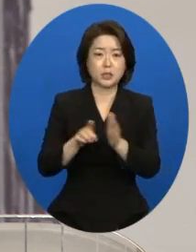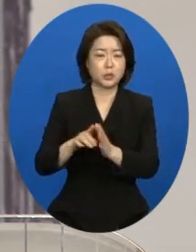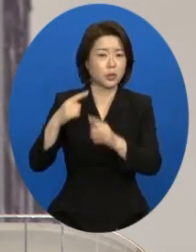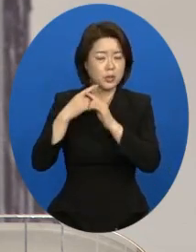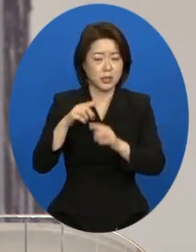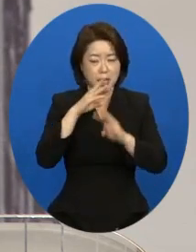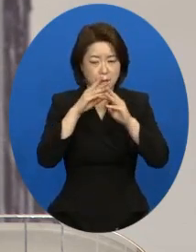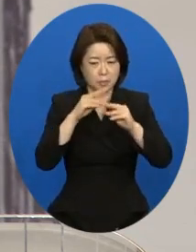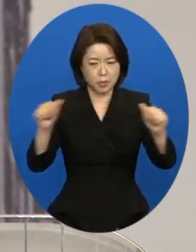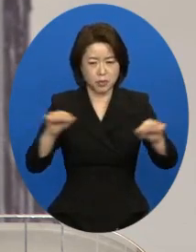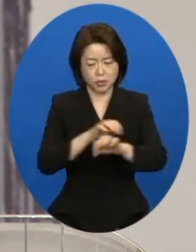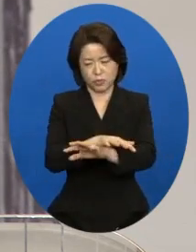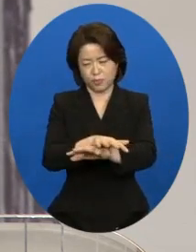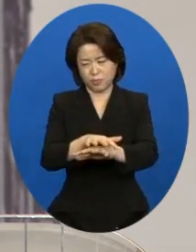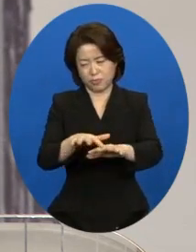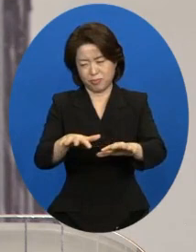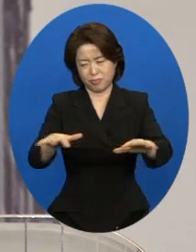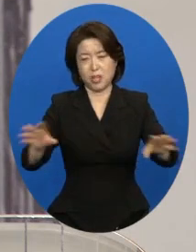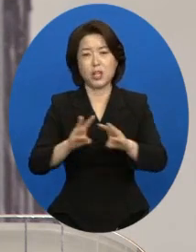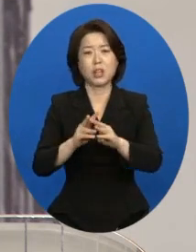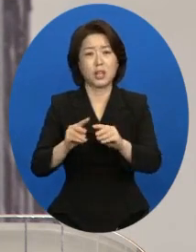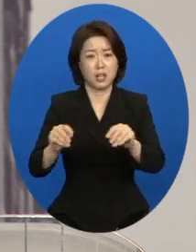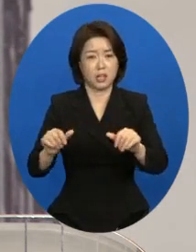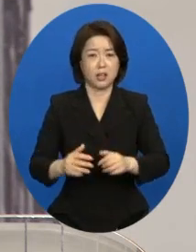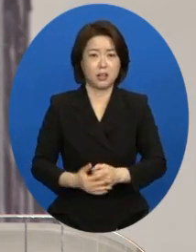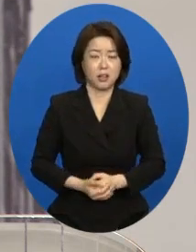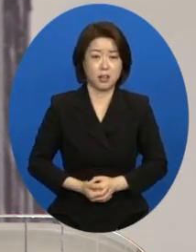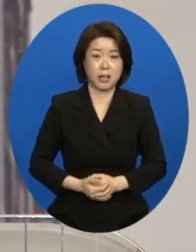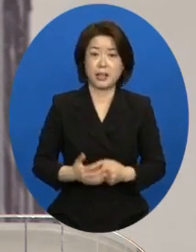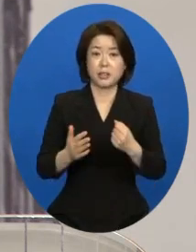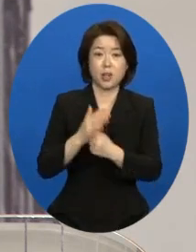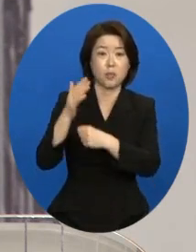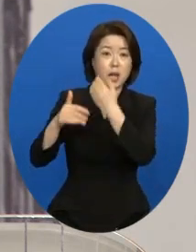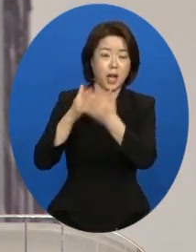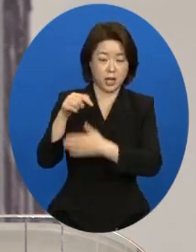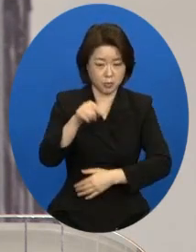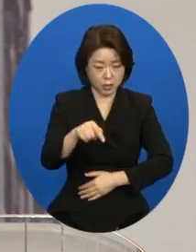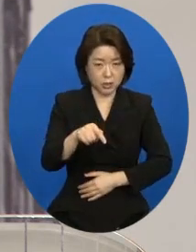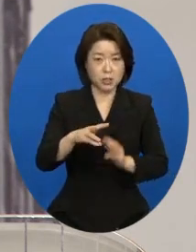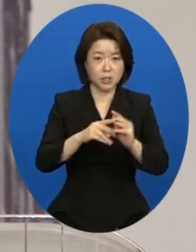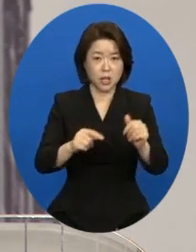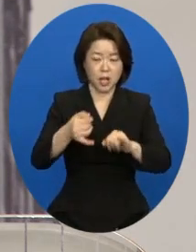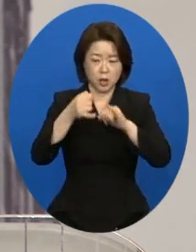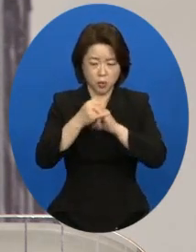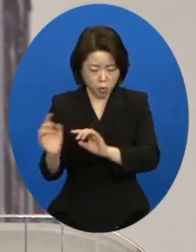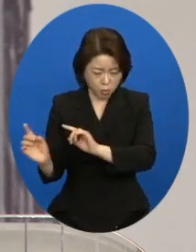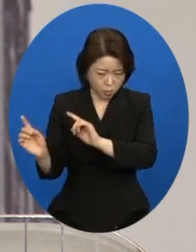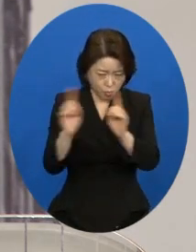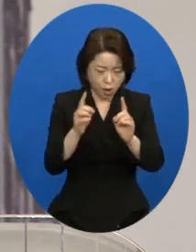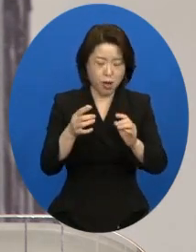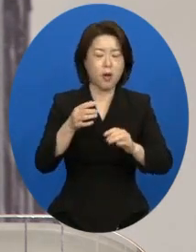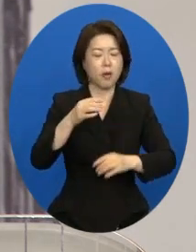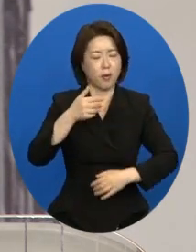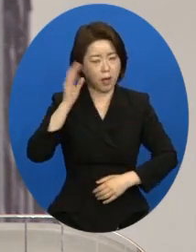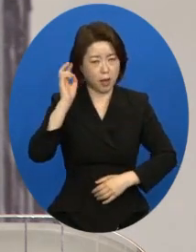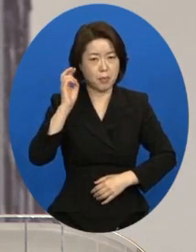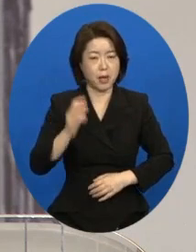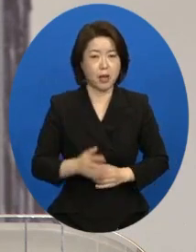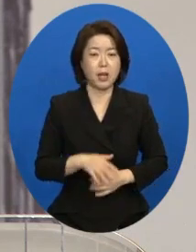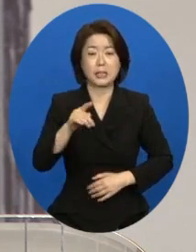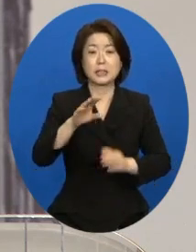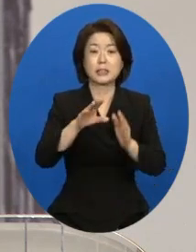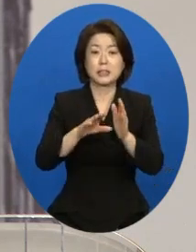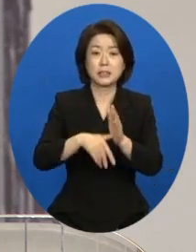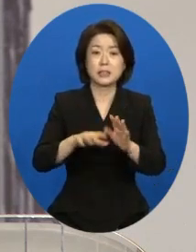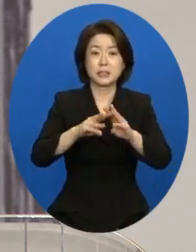피로 적셔진 땅이에요. 그러므로 하나님께서 반드시 회복시키실 겁니다. 바로 그